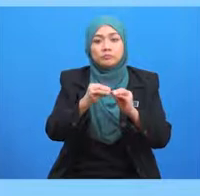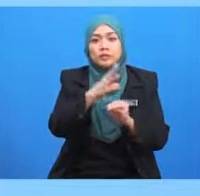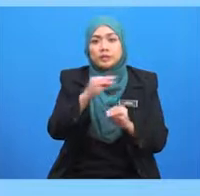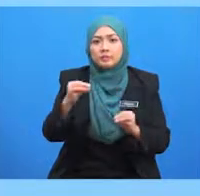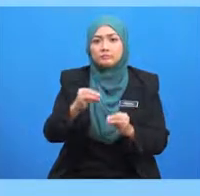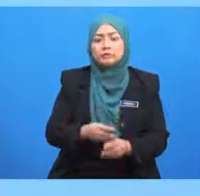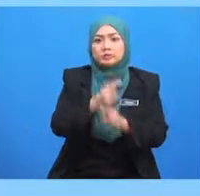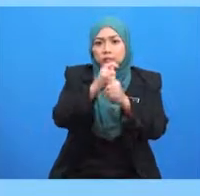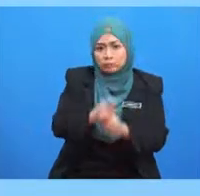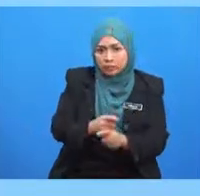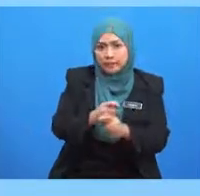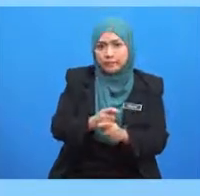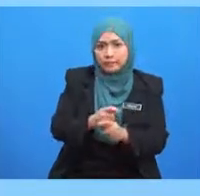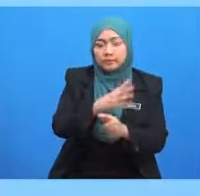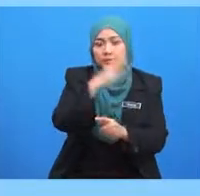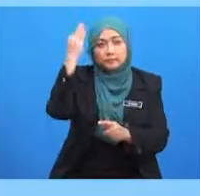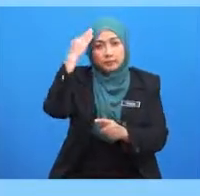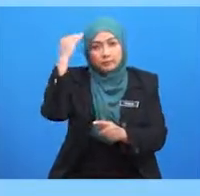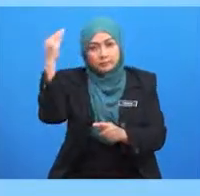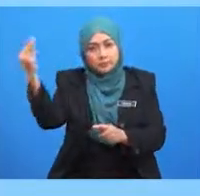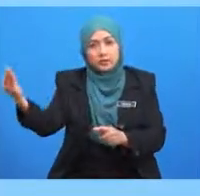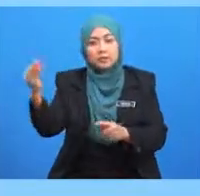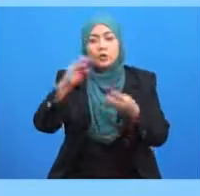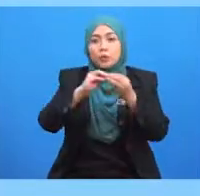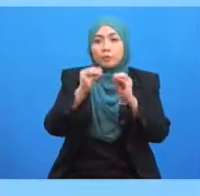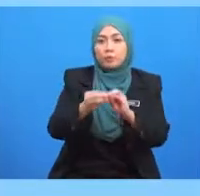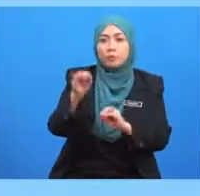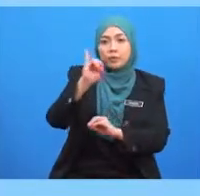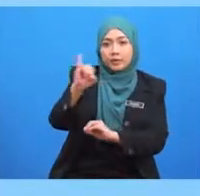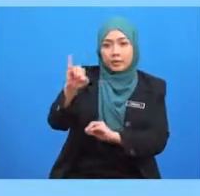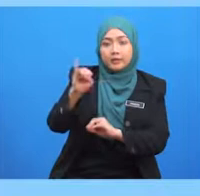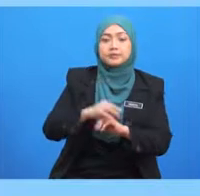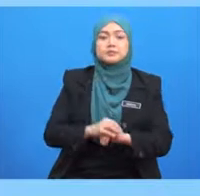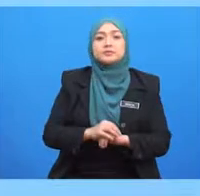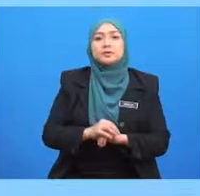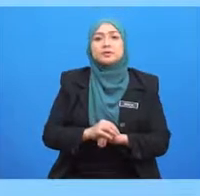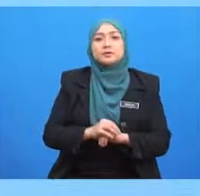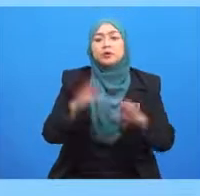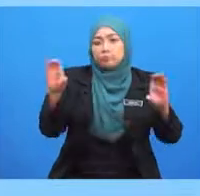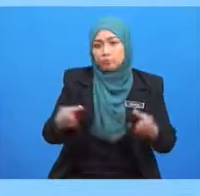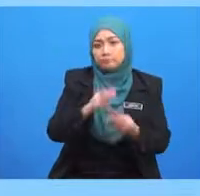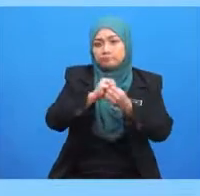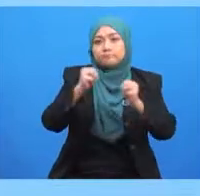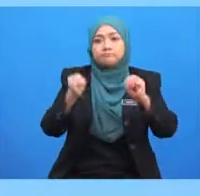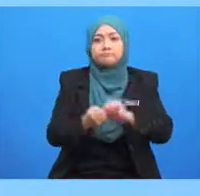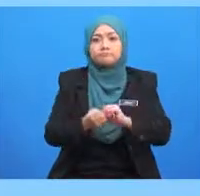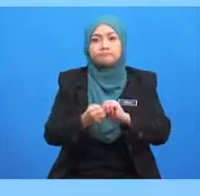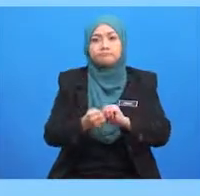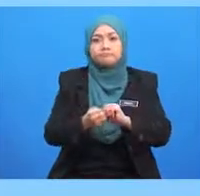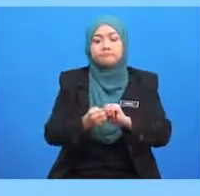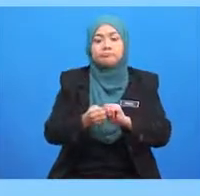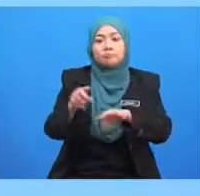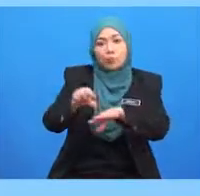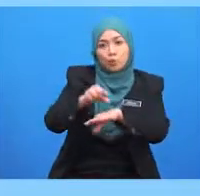Chan mentafsir nomor indeks menyelesaikan masalah yang menyebabkan nomor